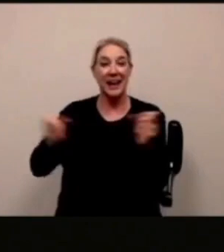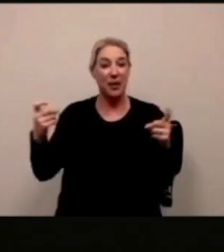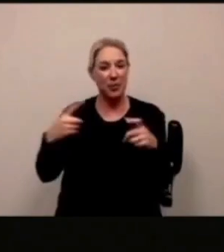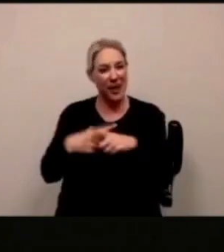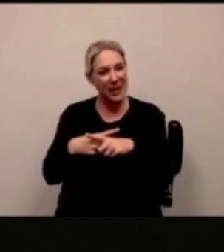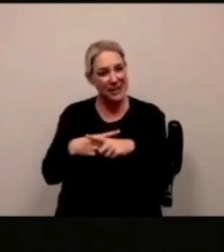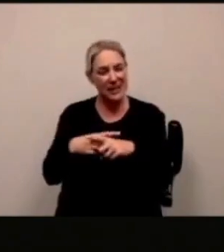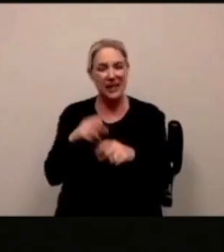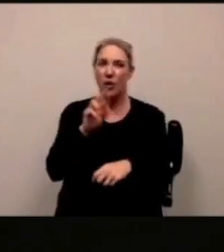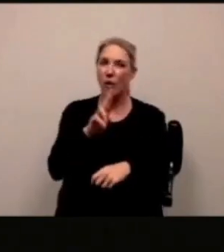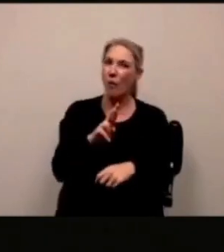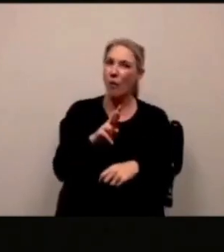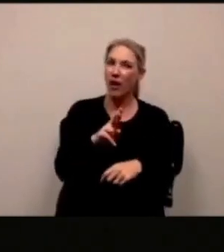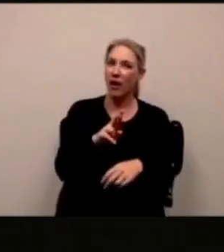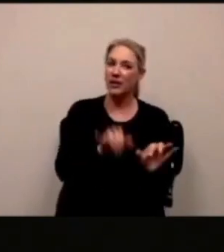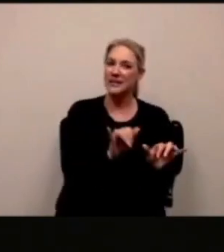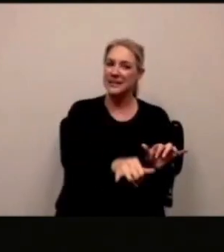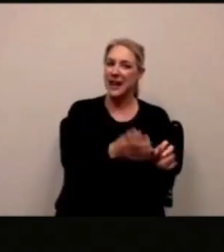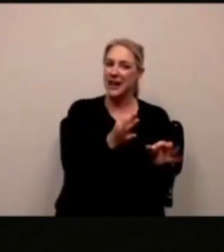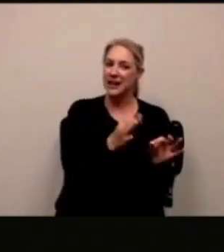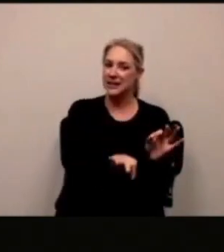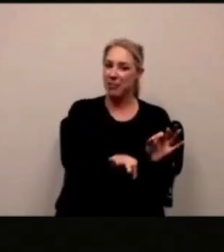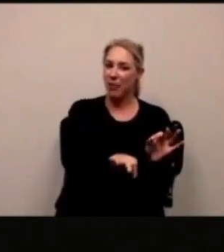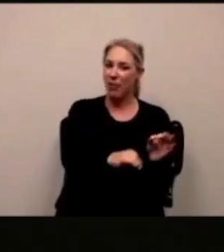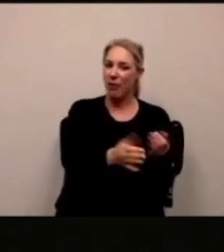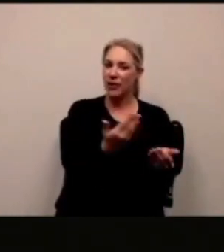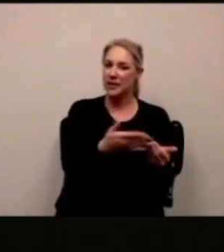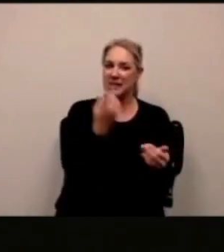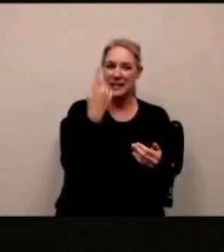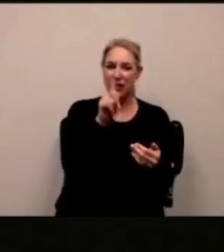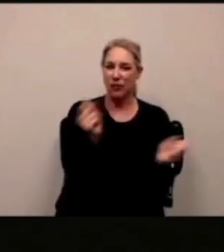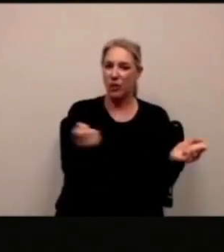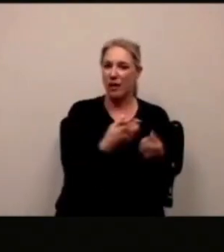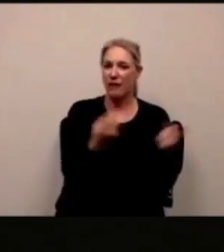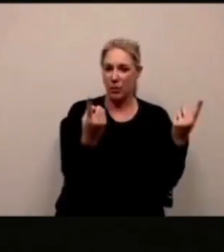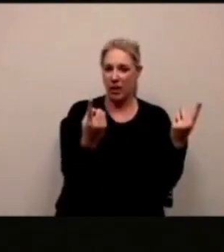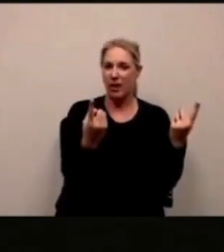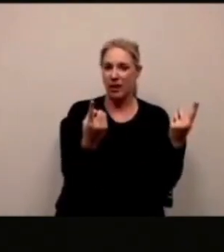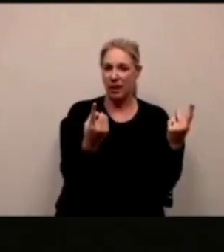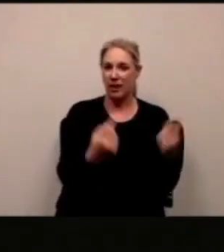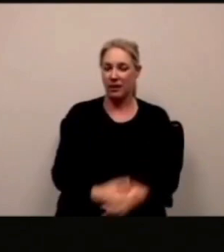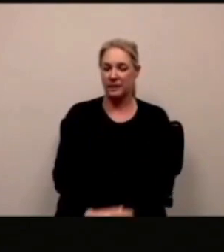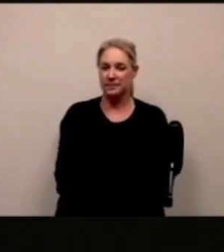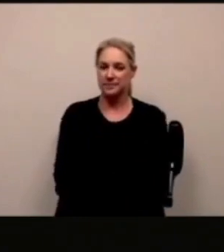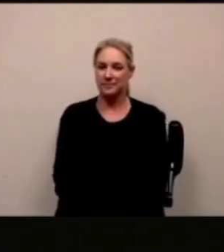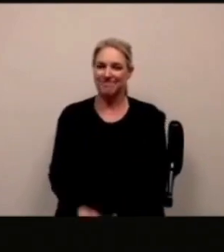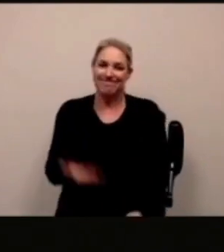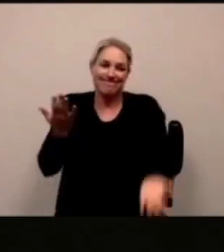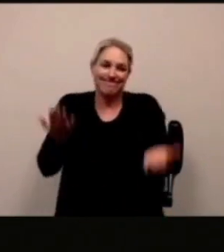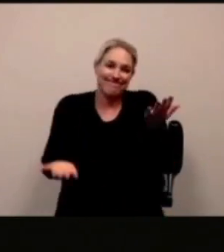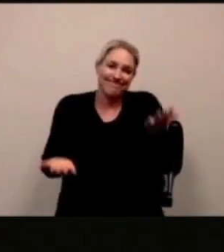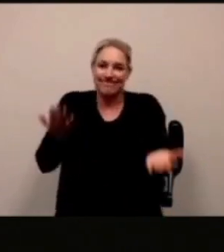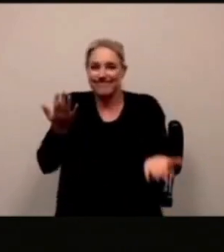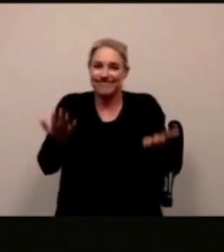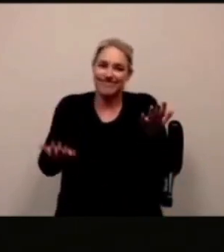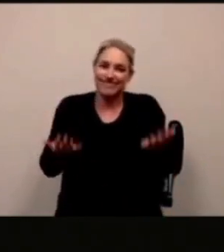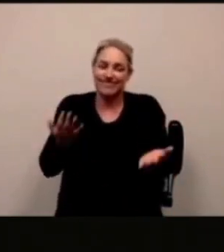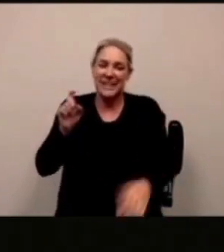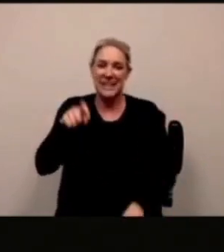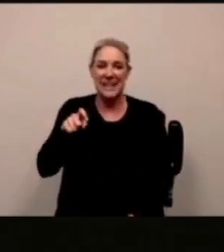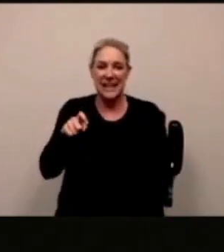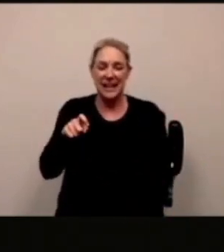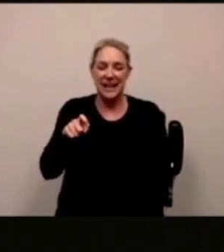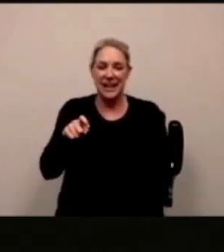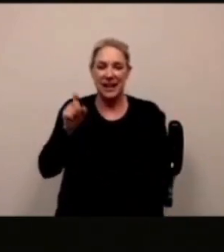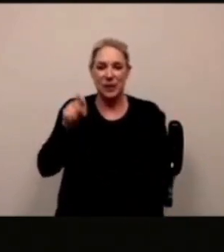と思いますこちらの方であと念入りにあと調べていかなければならないというふうに思っていますできるだけやとまあ複雑